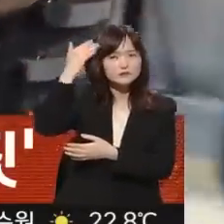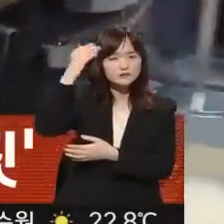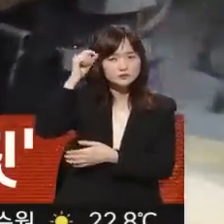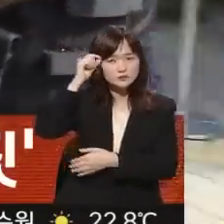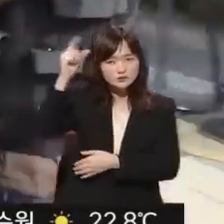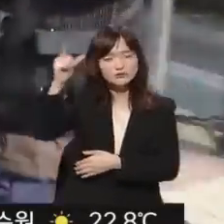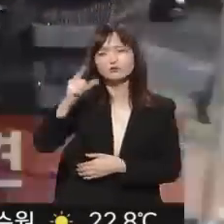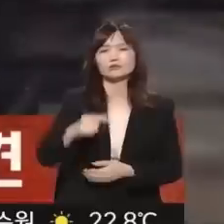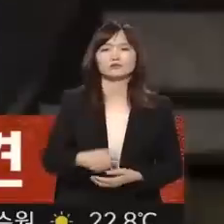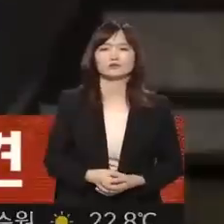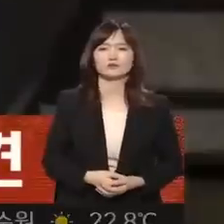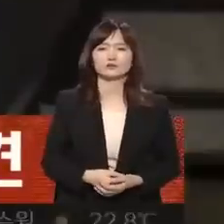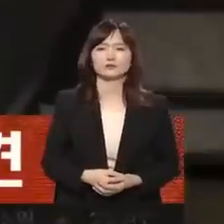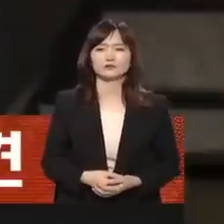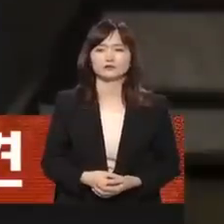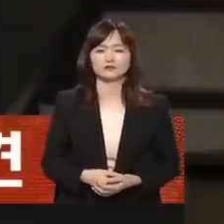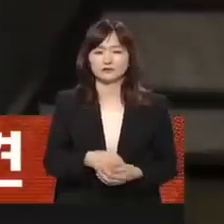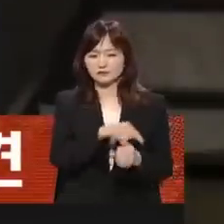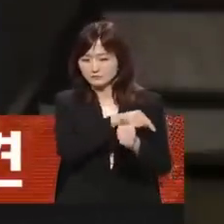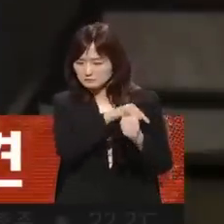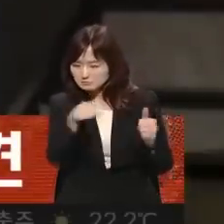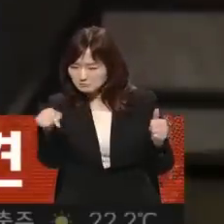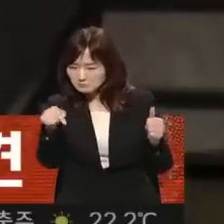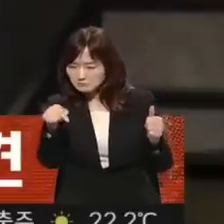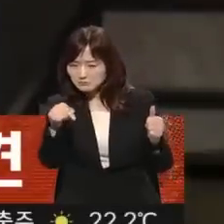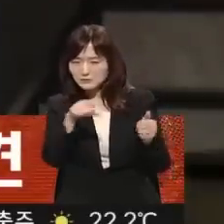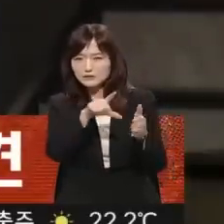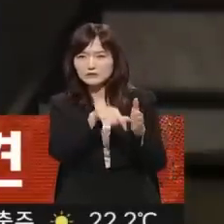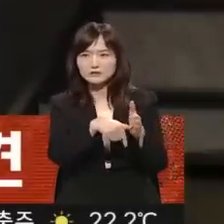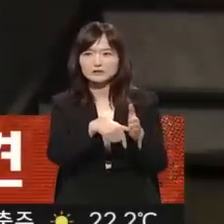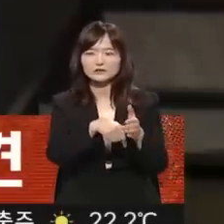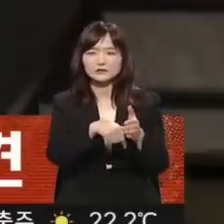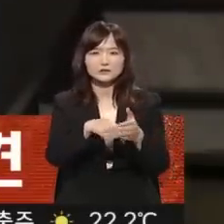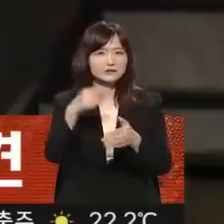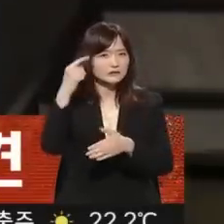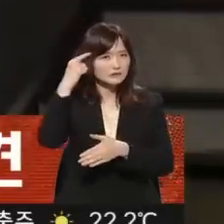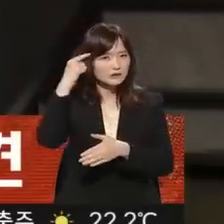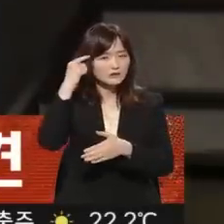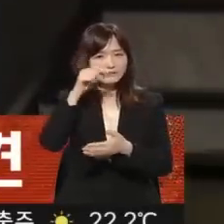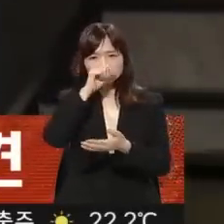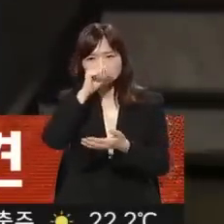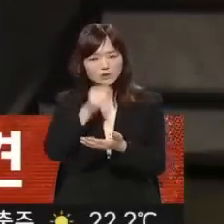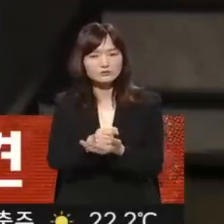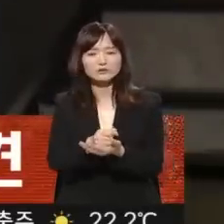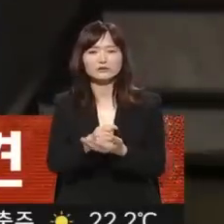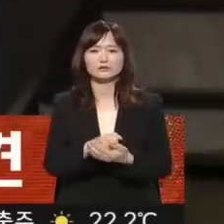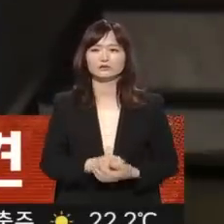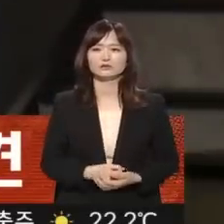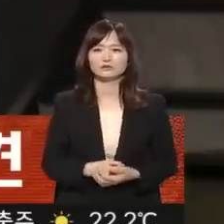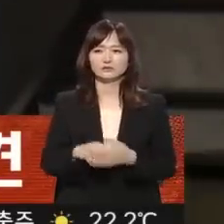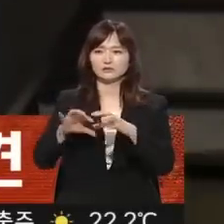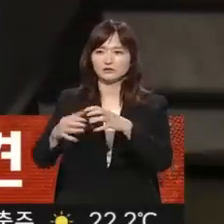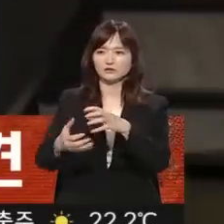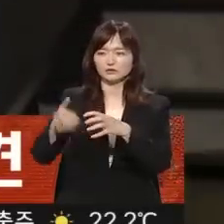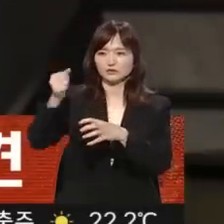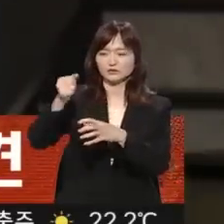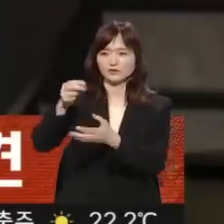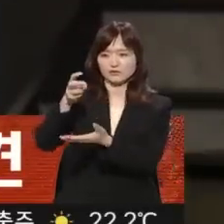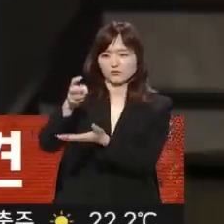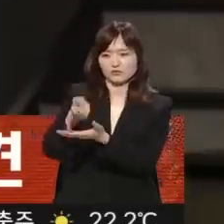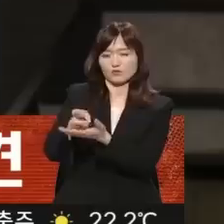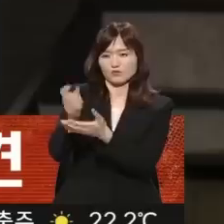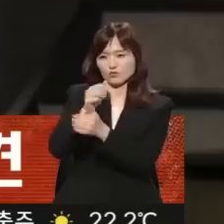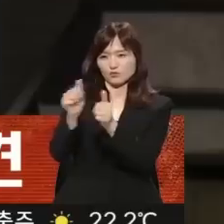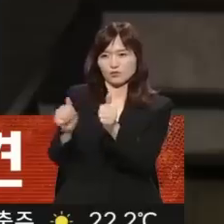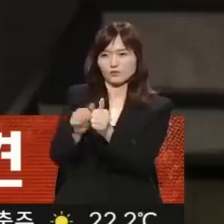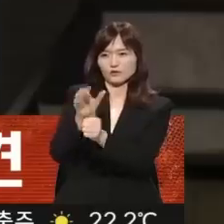그래서 범행 당시에도 정상적인 사고를 하였다라고 얘기를 하고 있고요 이거는 국립 법무병원에서의